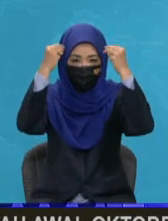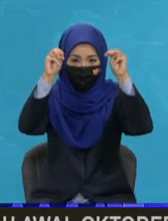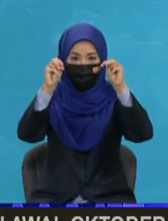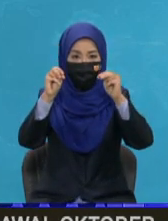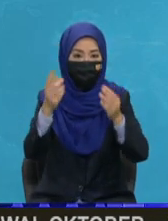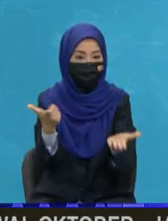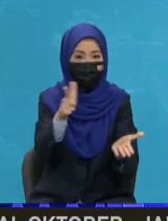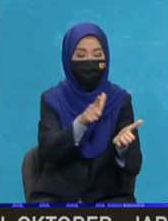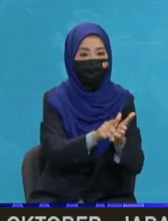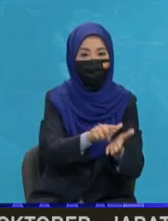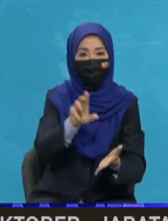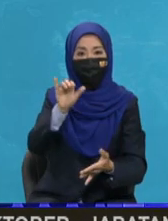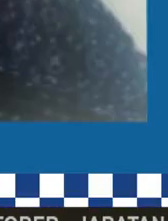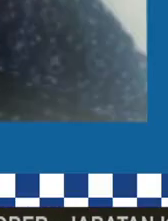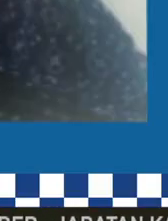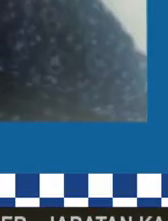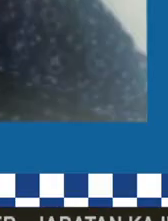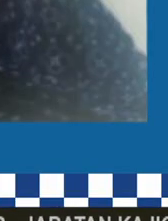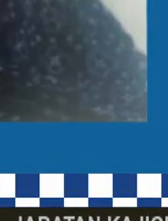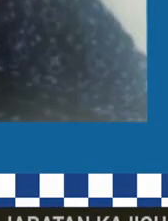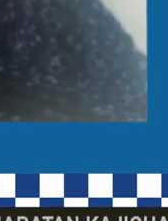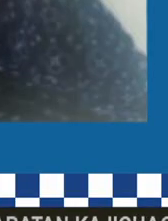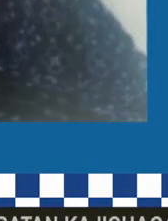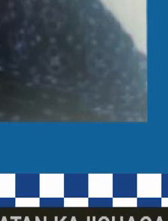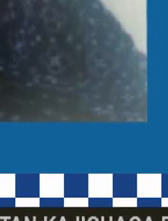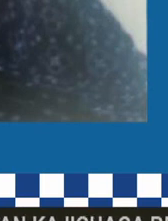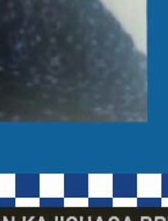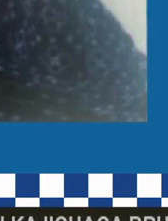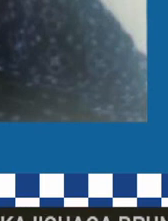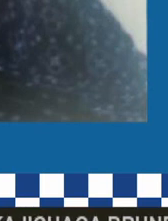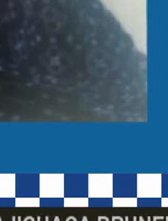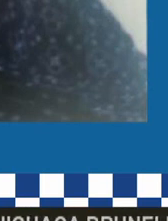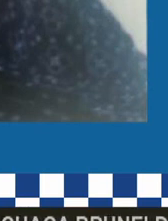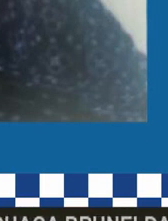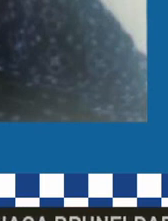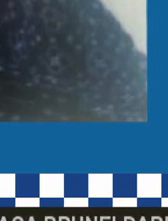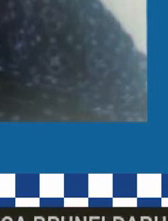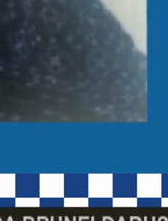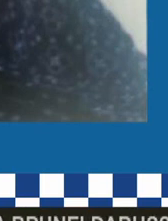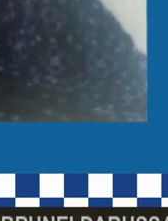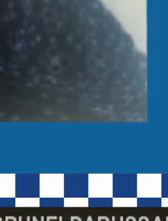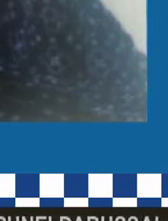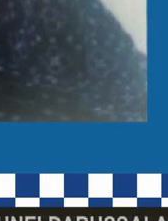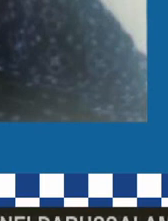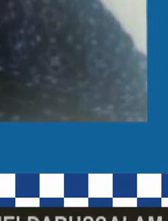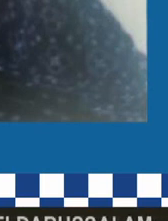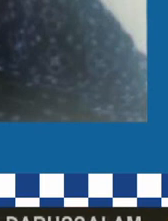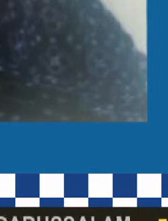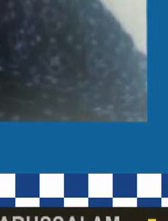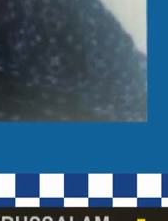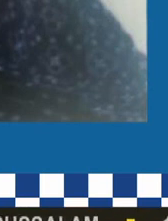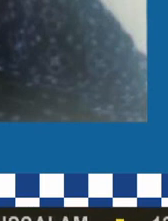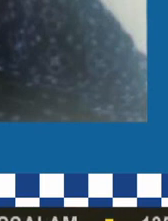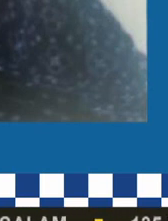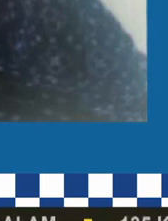di Balai Polis limau manis Hai Fitrah perempuan warga Indonesia berumur 32